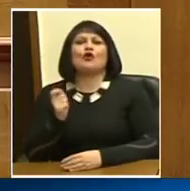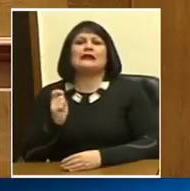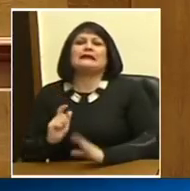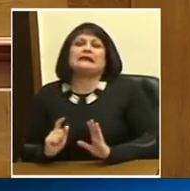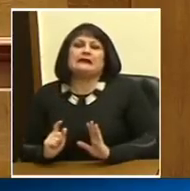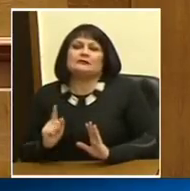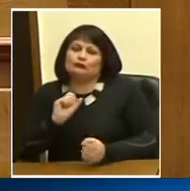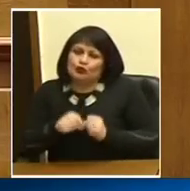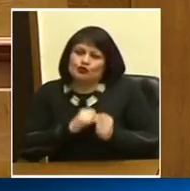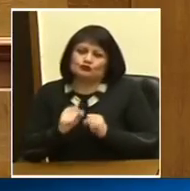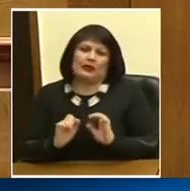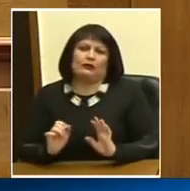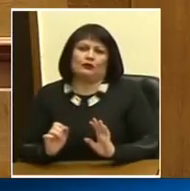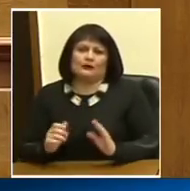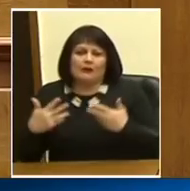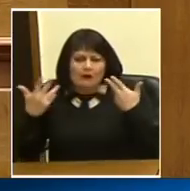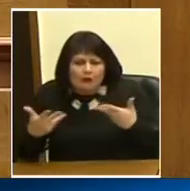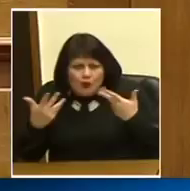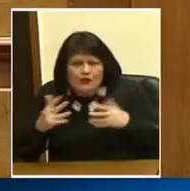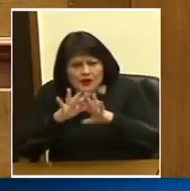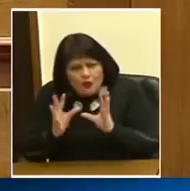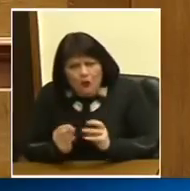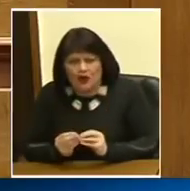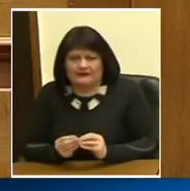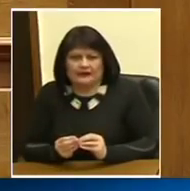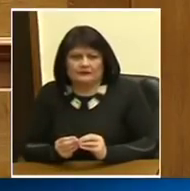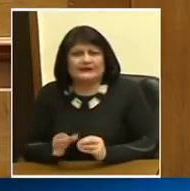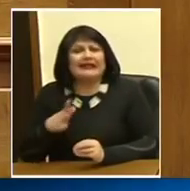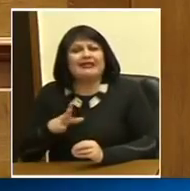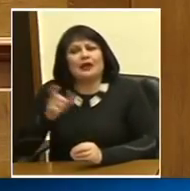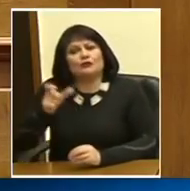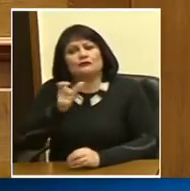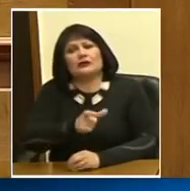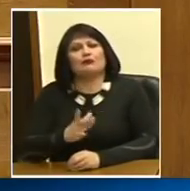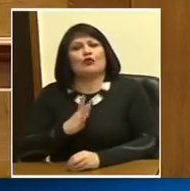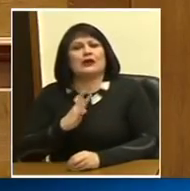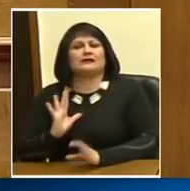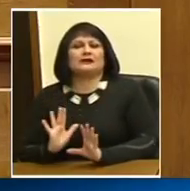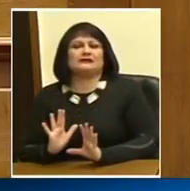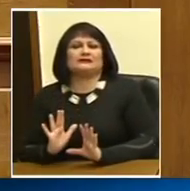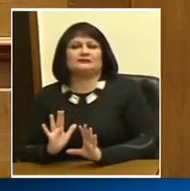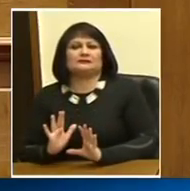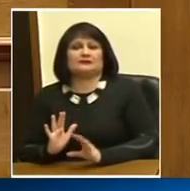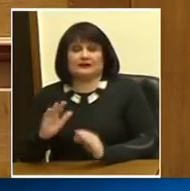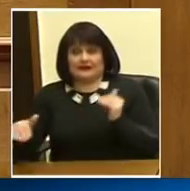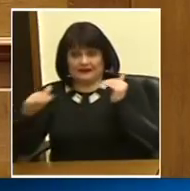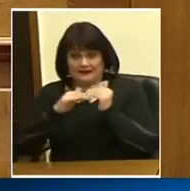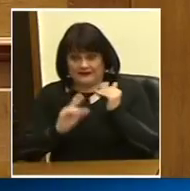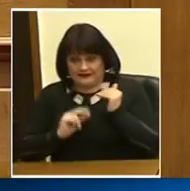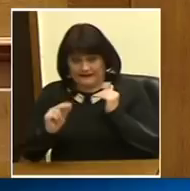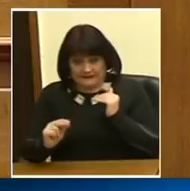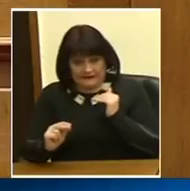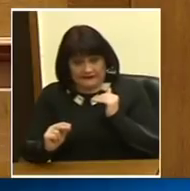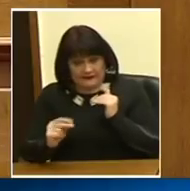δημοκρατίας, πέραν της πολιτικής λογοδοσίας, πέραν της θέλησης των πολιτών. Και στο ίδιο επίπεδο κινείται και η προσπάθεια